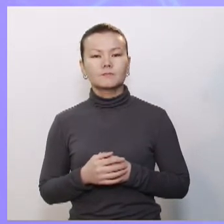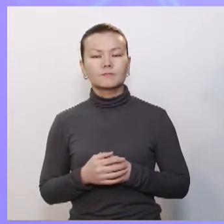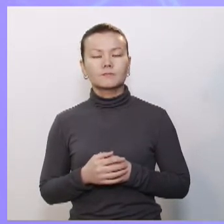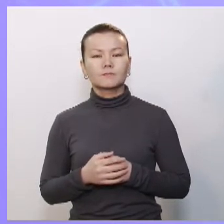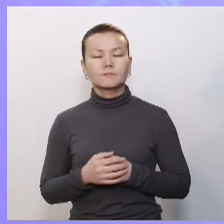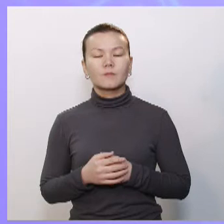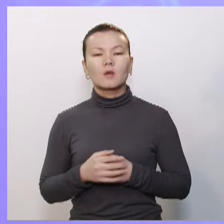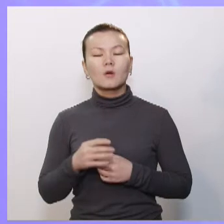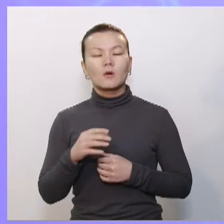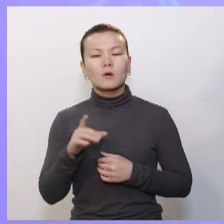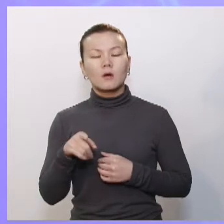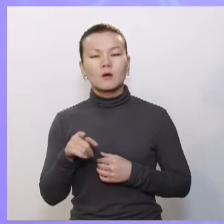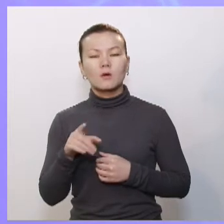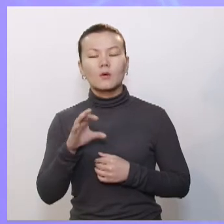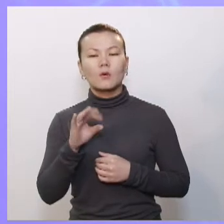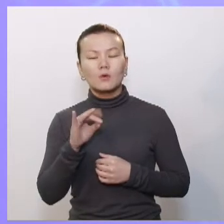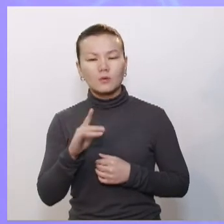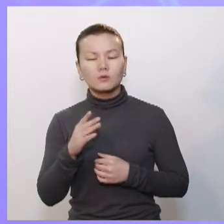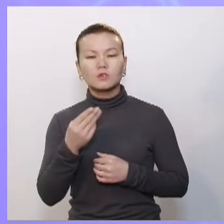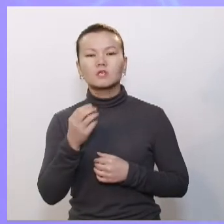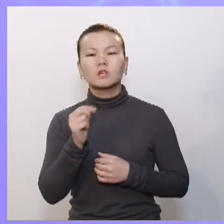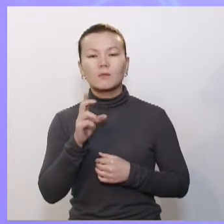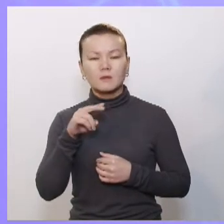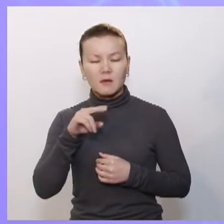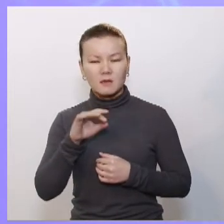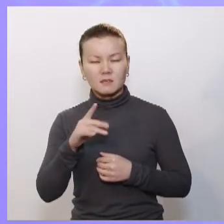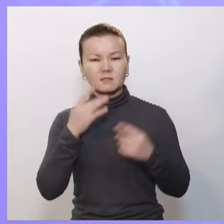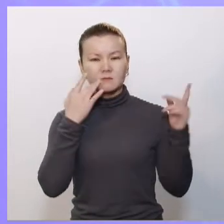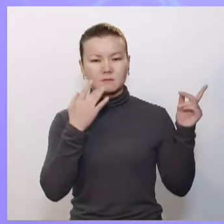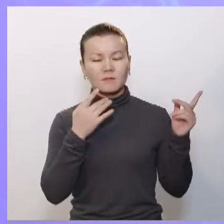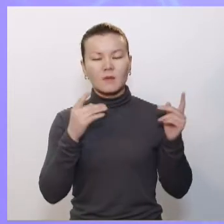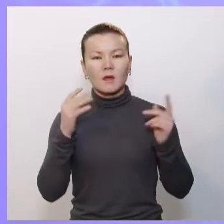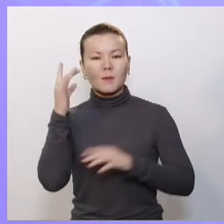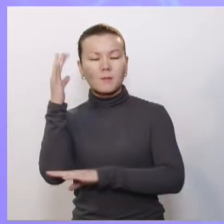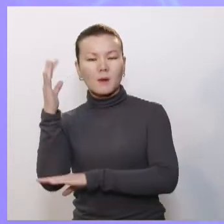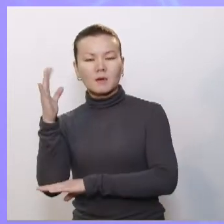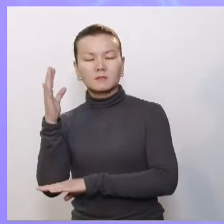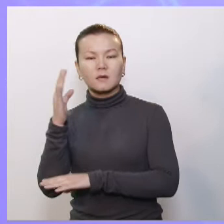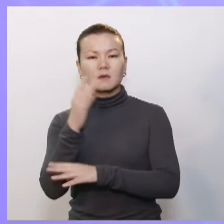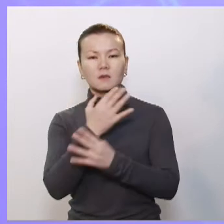Өрүк, алма, шабдалы бактары гүлдөй башташат.